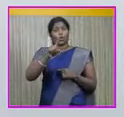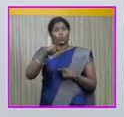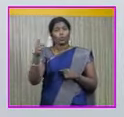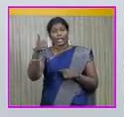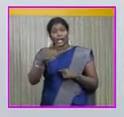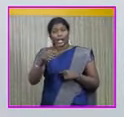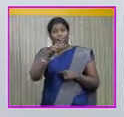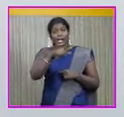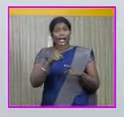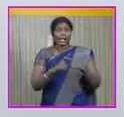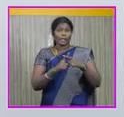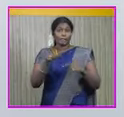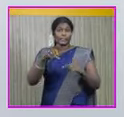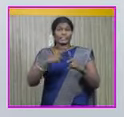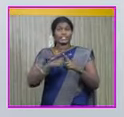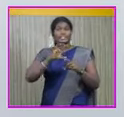1/6+x-ஐ பெருக்க போகிறோம்.